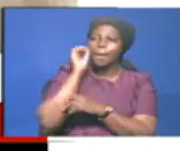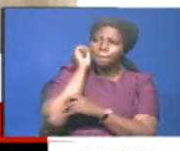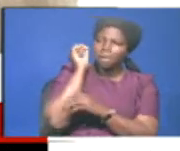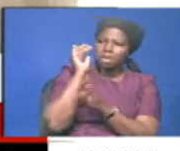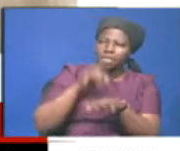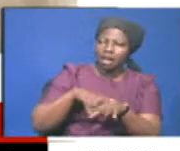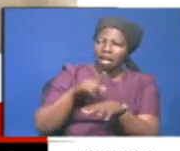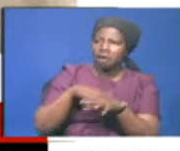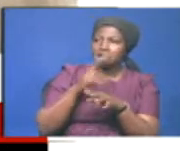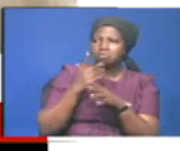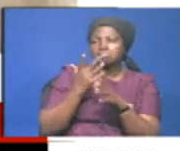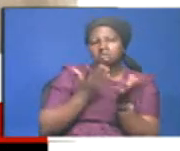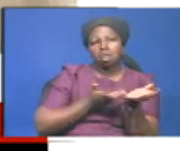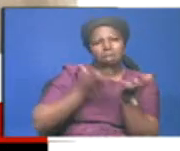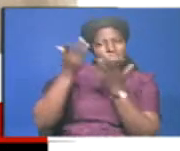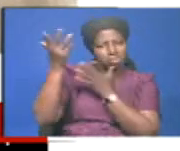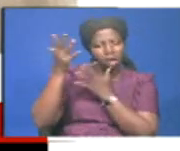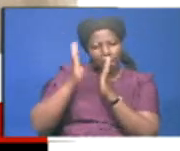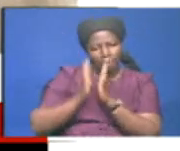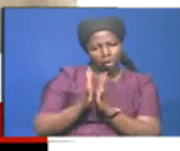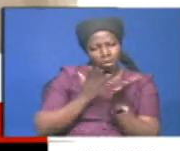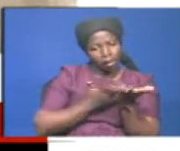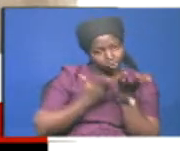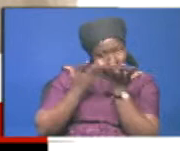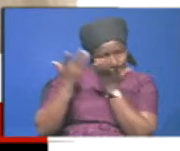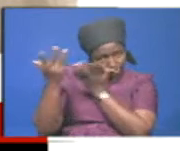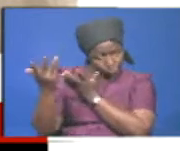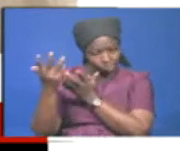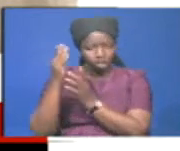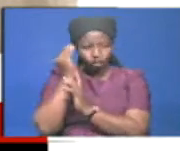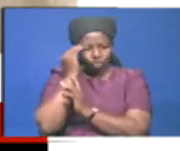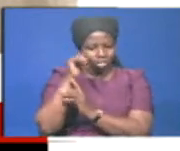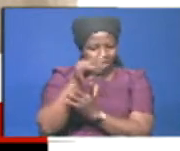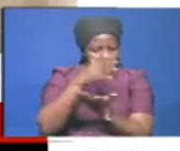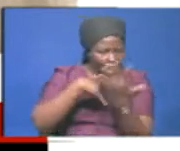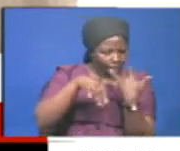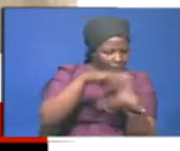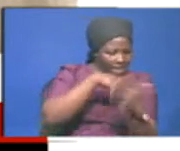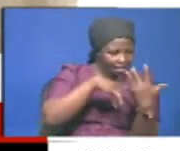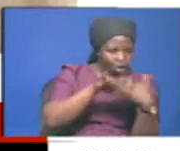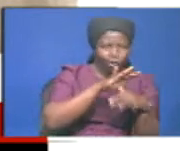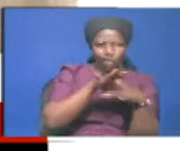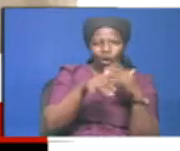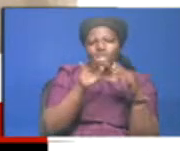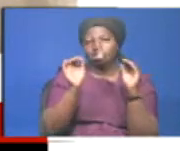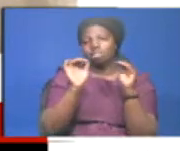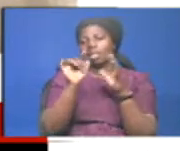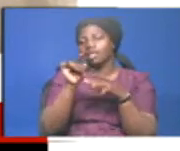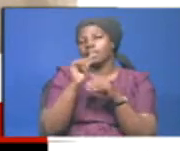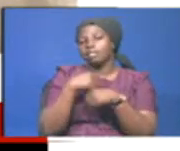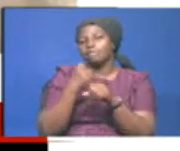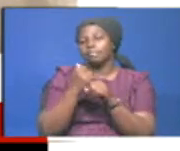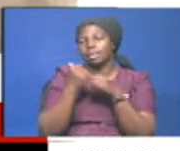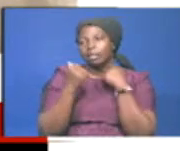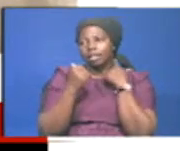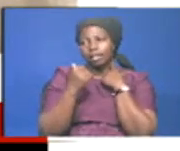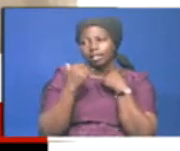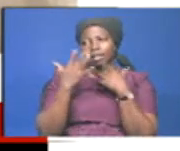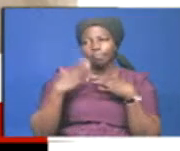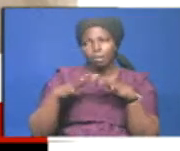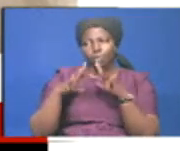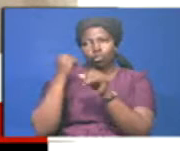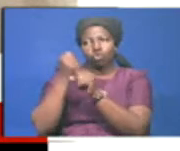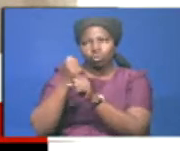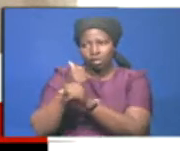hazifai kuchanganywa. Na hiyo itafanya kazi ya wale wanafanya kazi kama yetu ya kurecycle